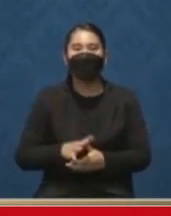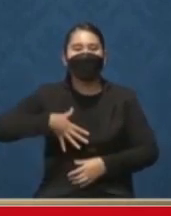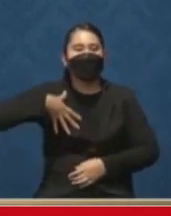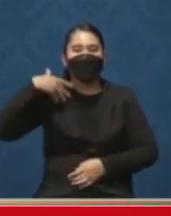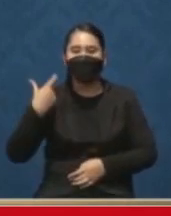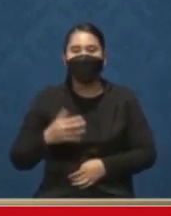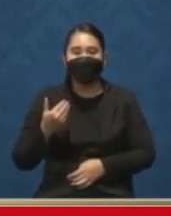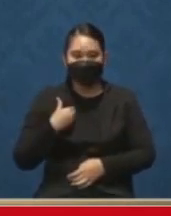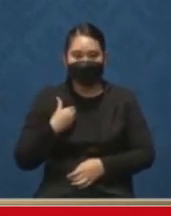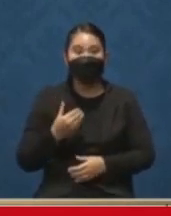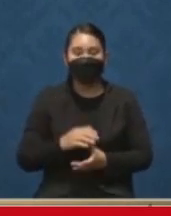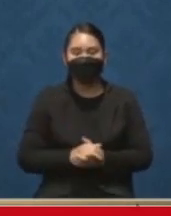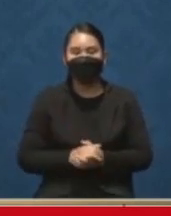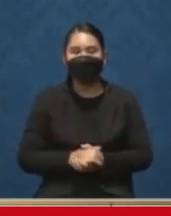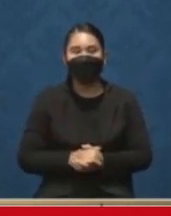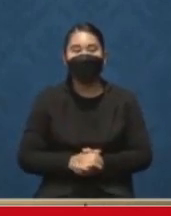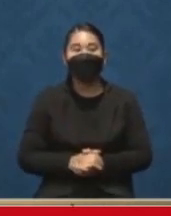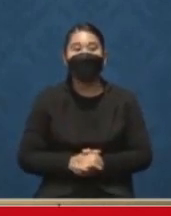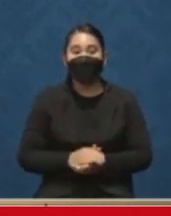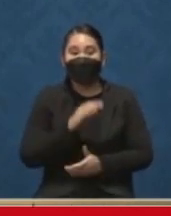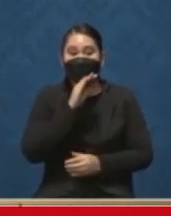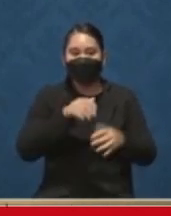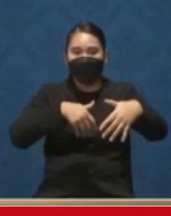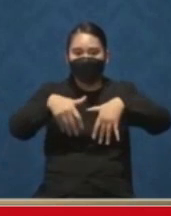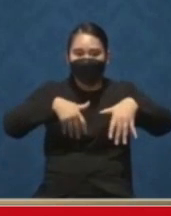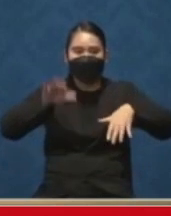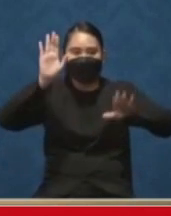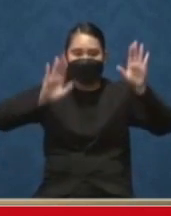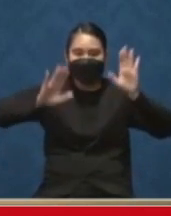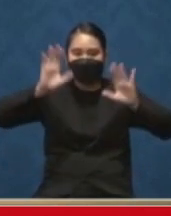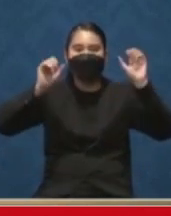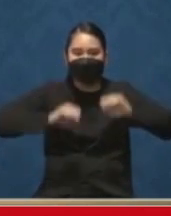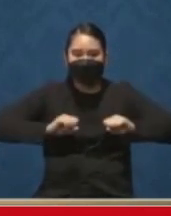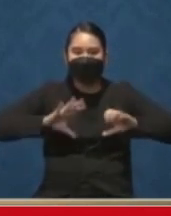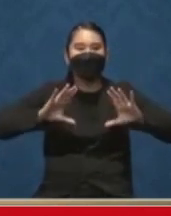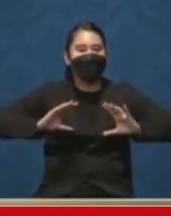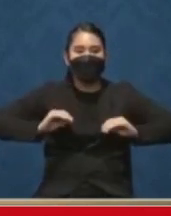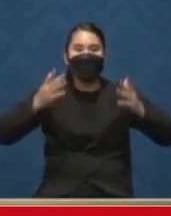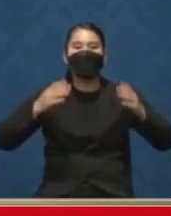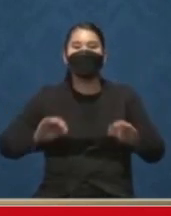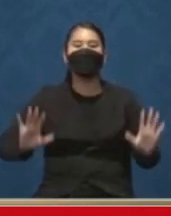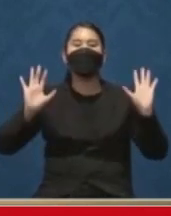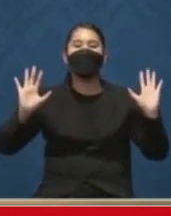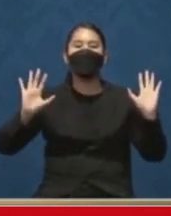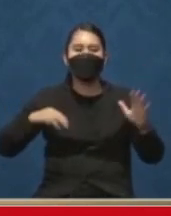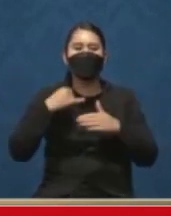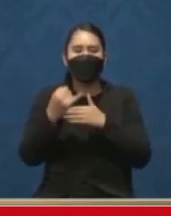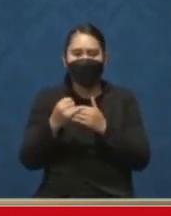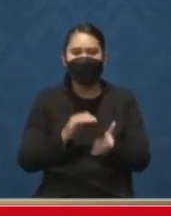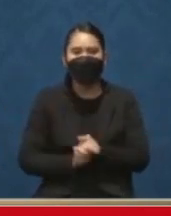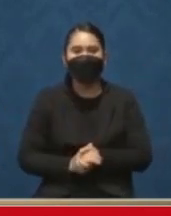ต่อว่าต่อขานก็ไม่สบายใจกันทุกฝ่ายถ้าประชามติแล้วสมมุติว่าประชามติไม่เห็นด้วยจบ